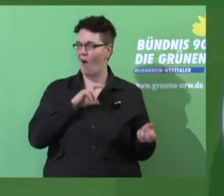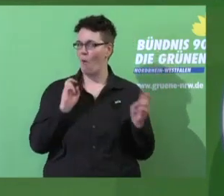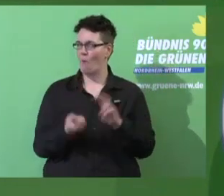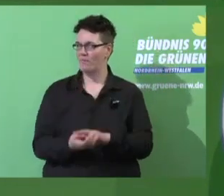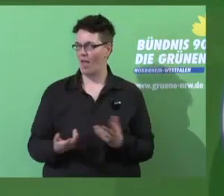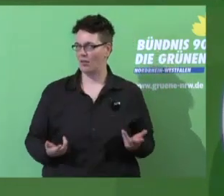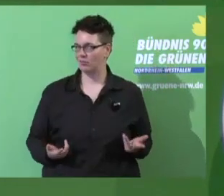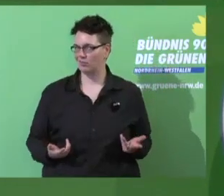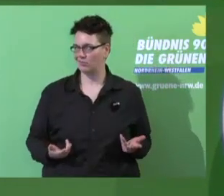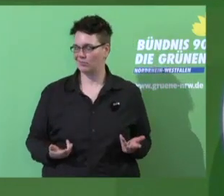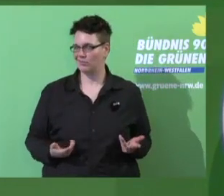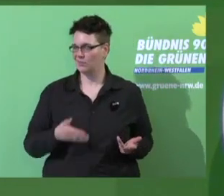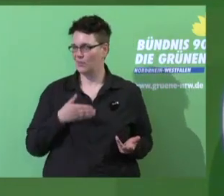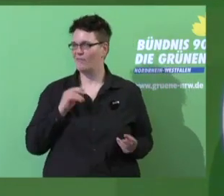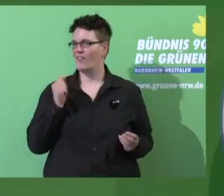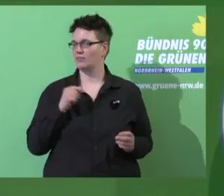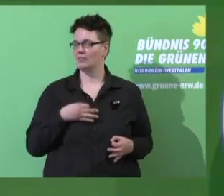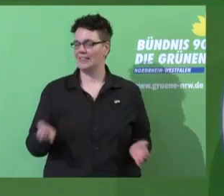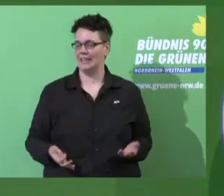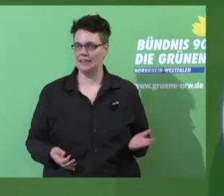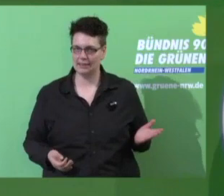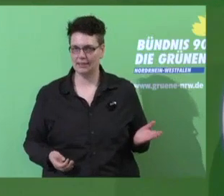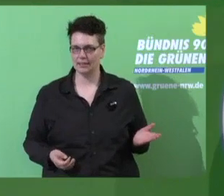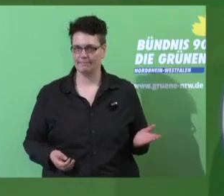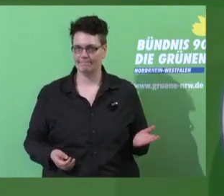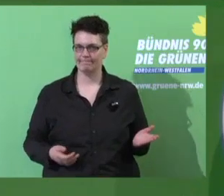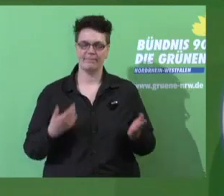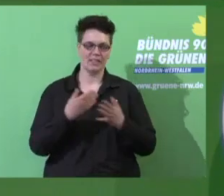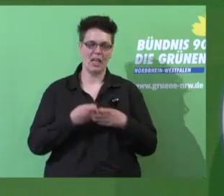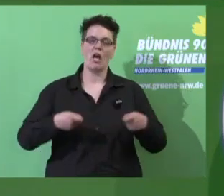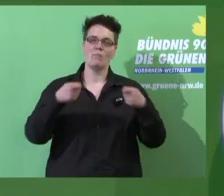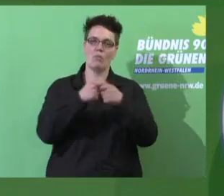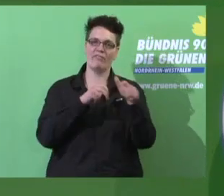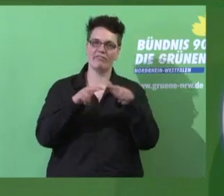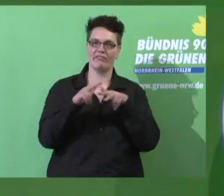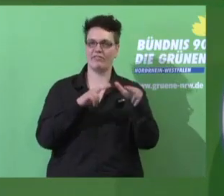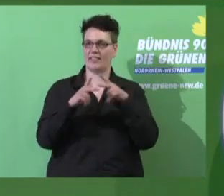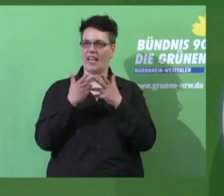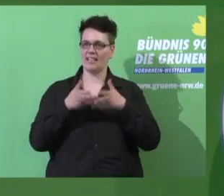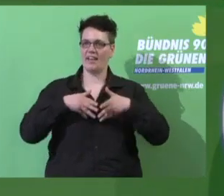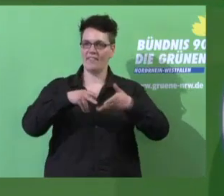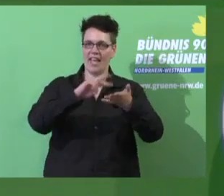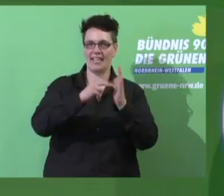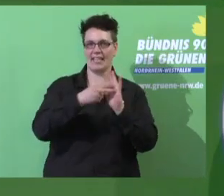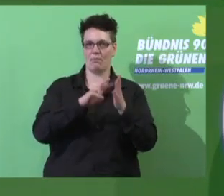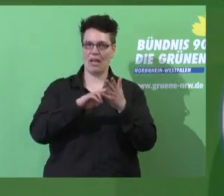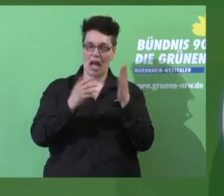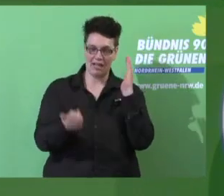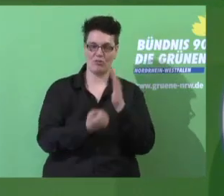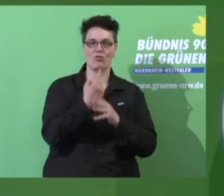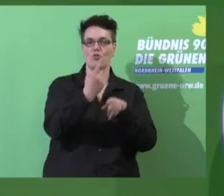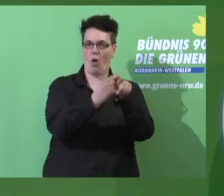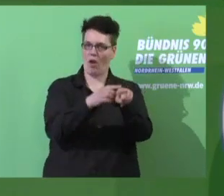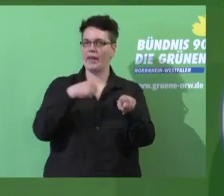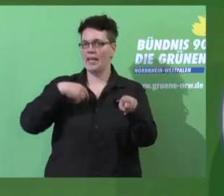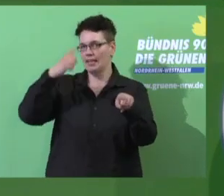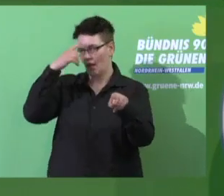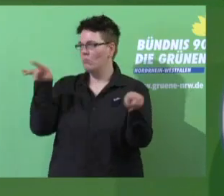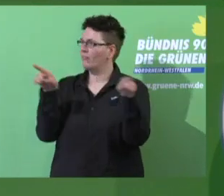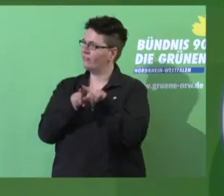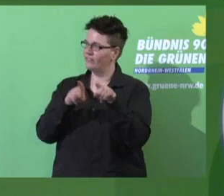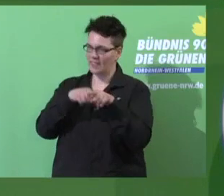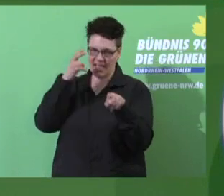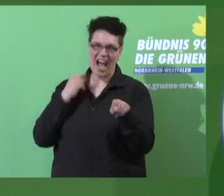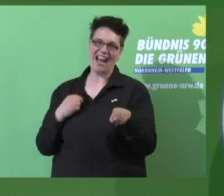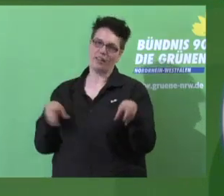Der neue Bundesverkehrswegeplan wird wieder so gestaltet wie der alte Bundesverkehrswegeplan, und das